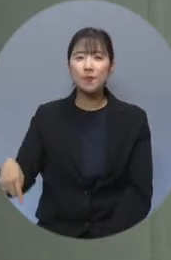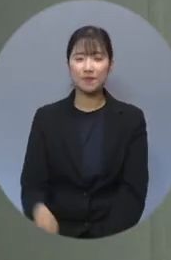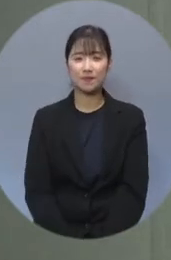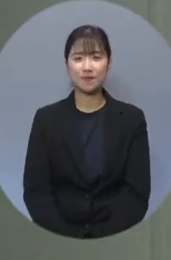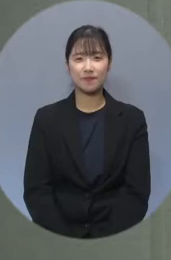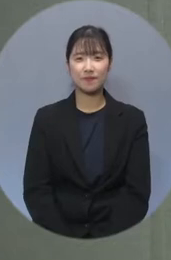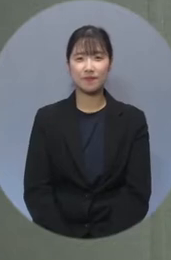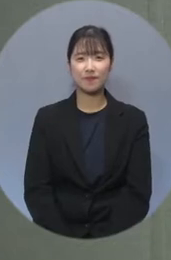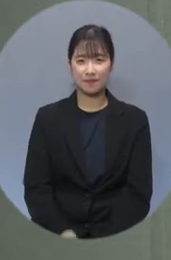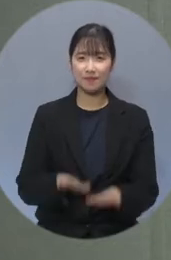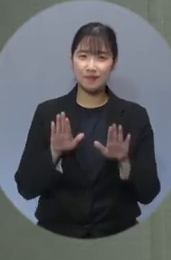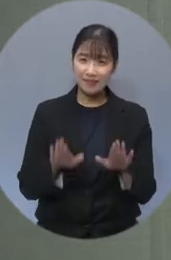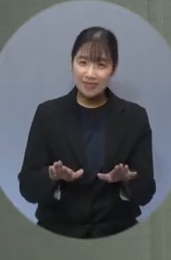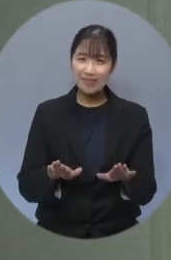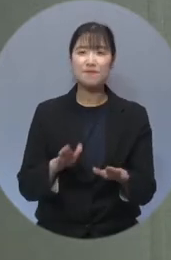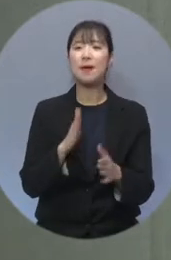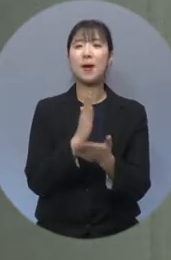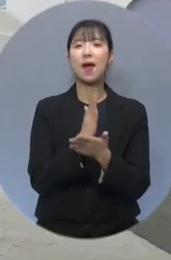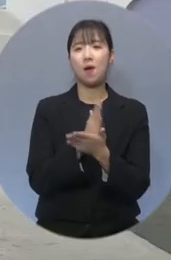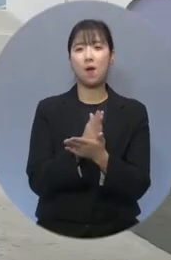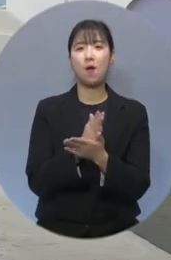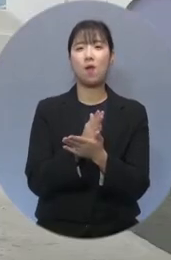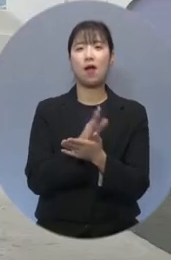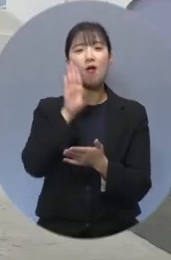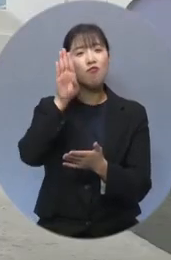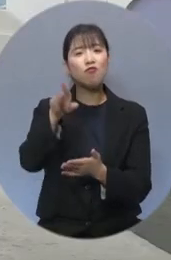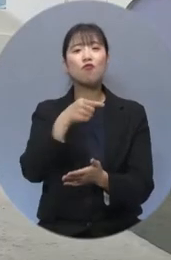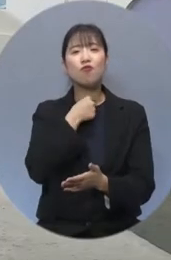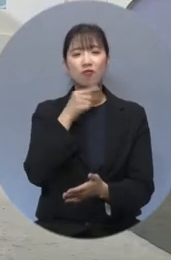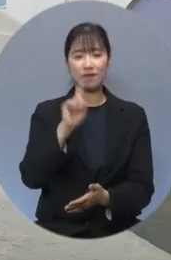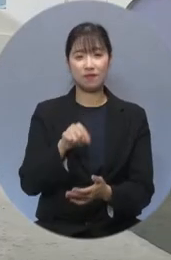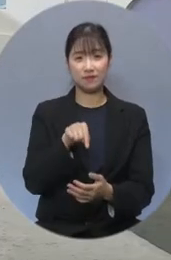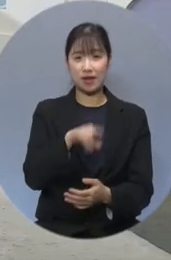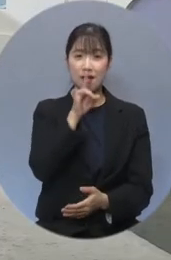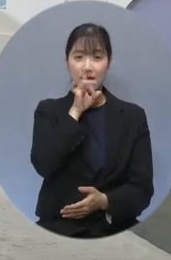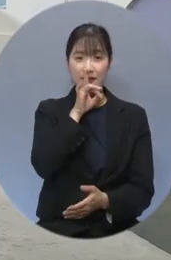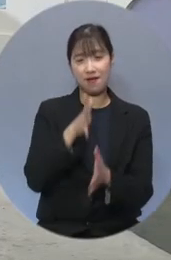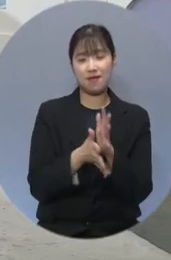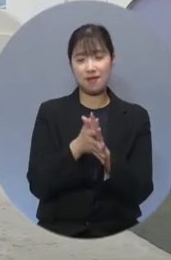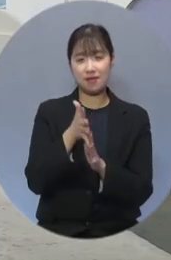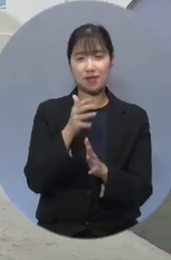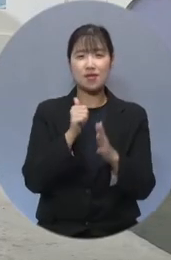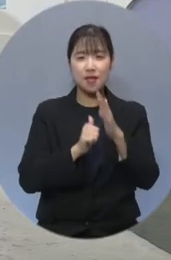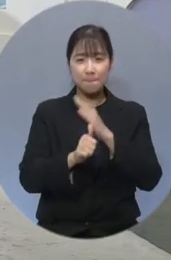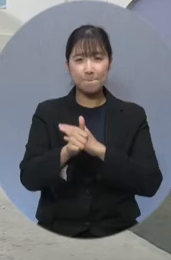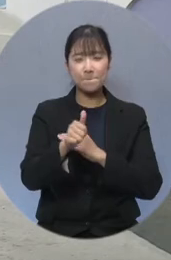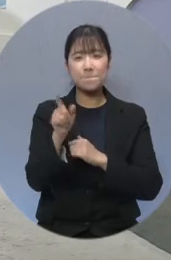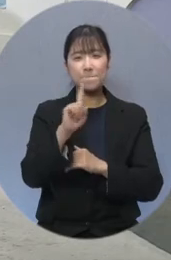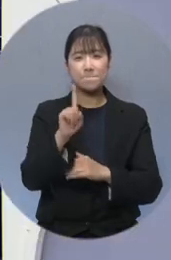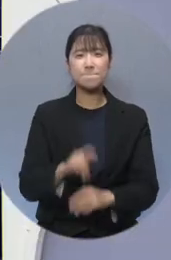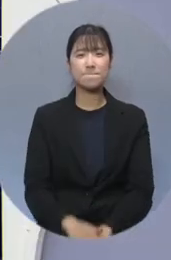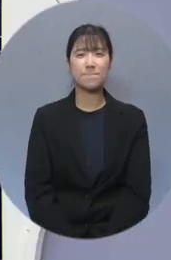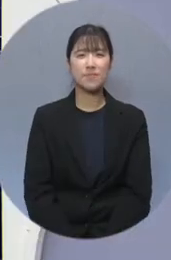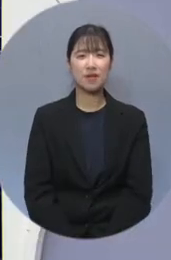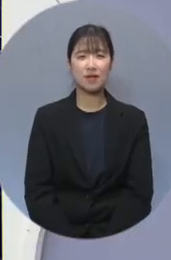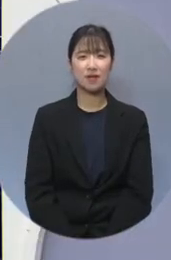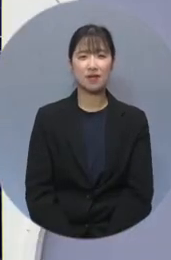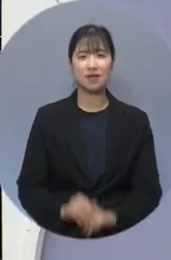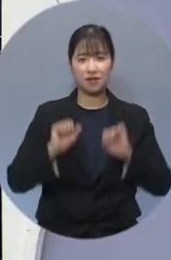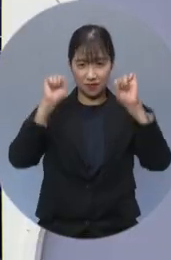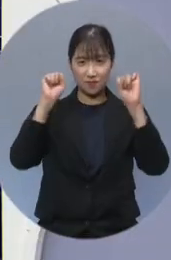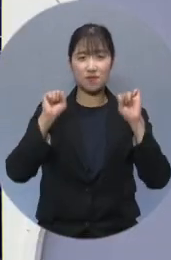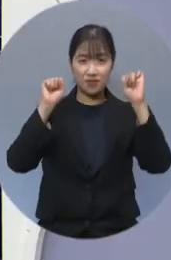지금 네네네. 하시는 거 말고. 네, 지금 뭐 우리 강릉시가 대표적으로 추진하고 있는 것은